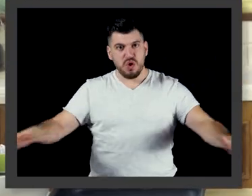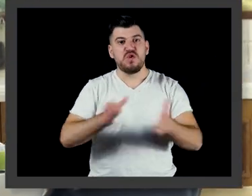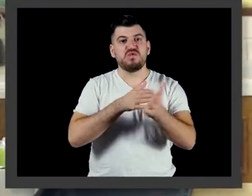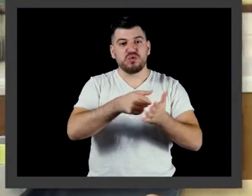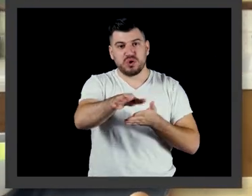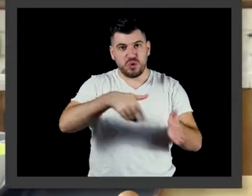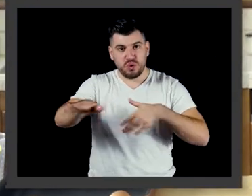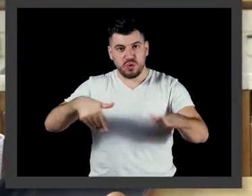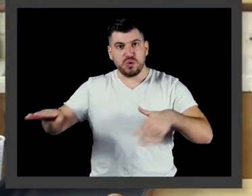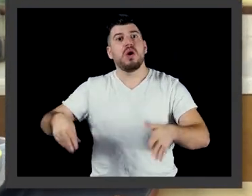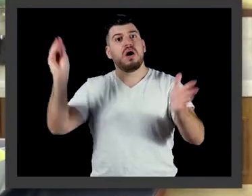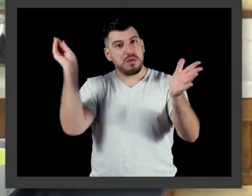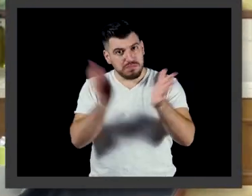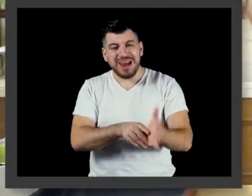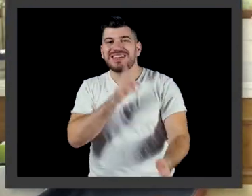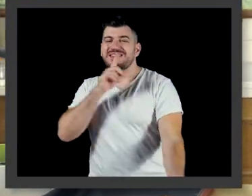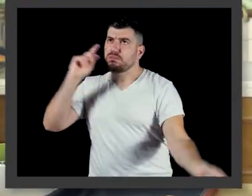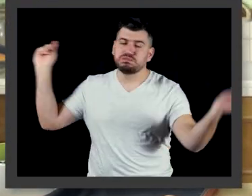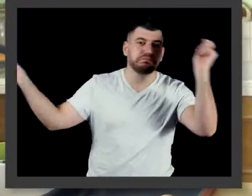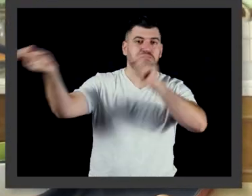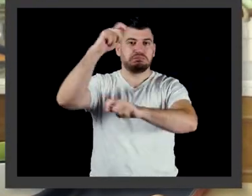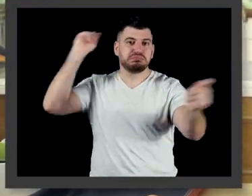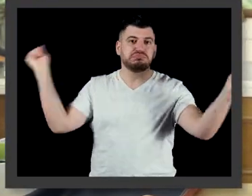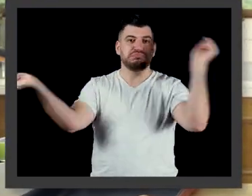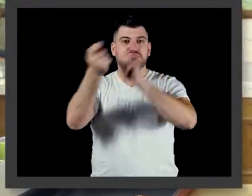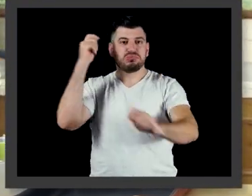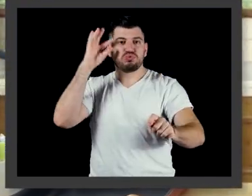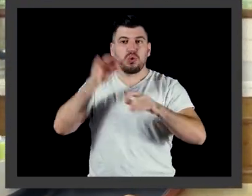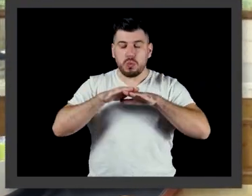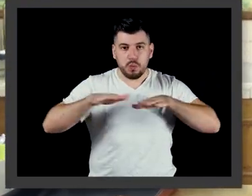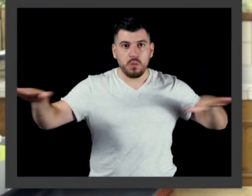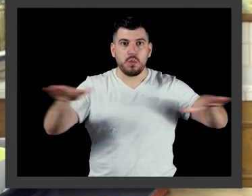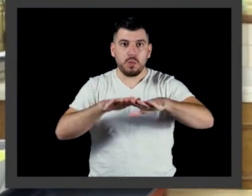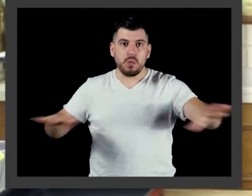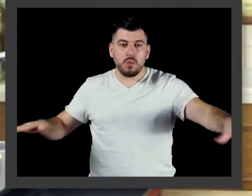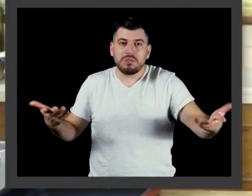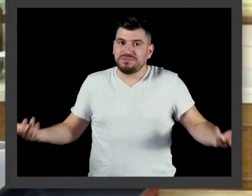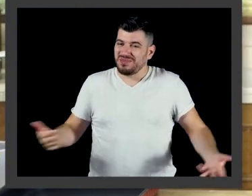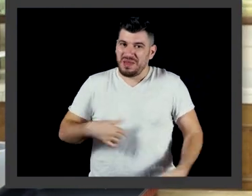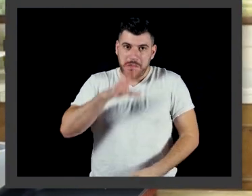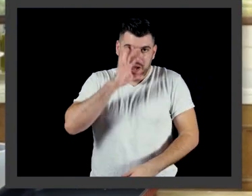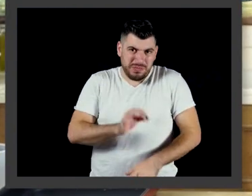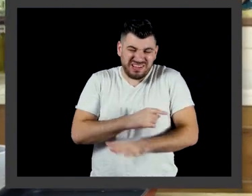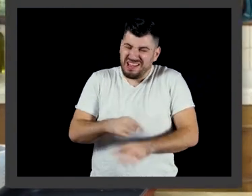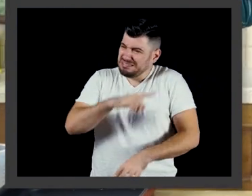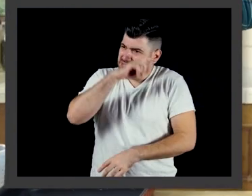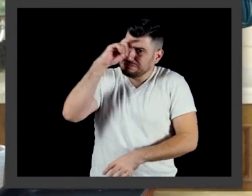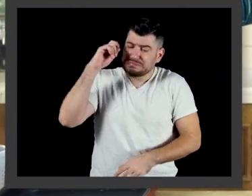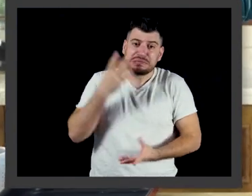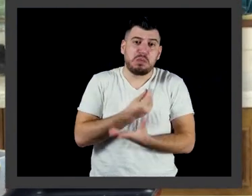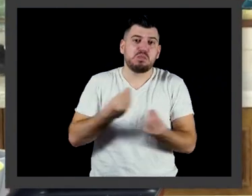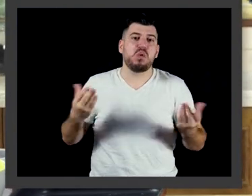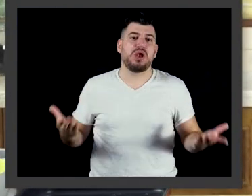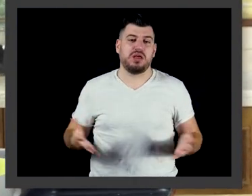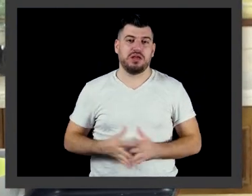το ξανατυλίγει και ξαναανοίγει και πετάει το φύλλο. Δηλαδή, ούτε νίντζα να είσαι, δεν μπορείς να κάνεις τέτοιο φύλλο. Πραγματικά, είναι πάρα πολύ